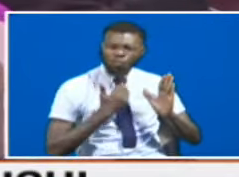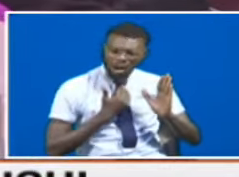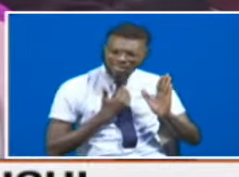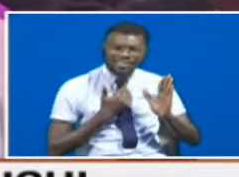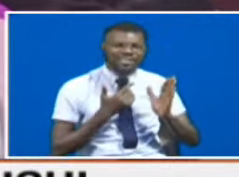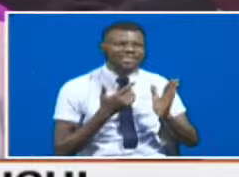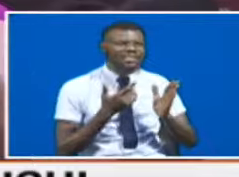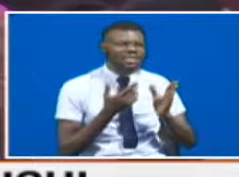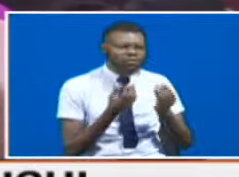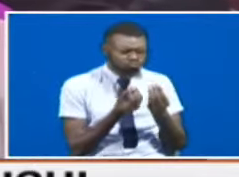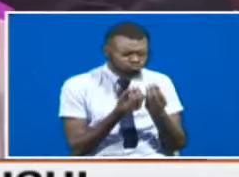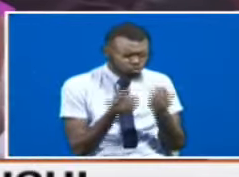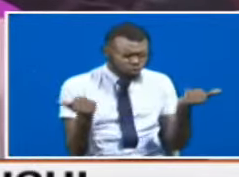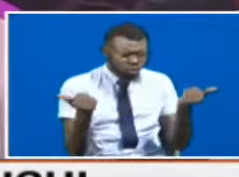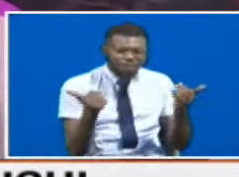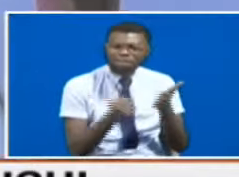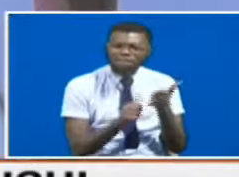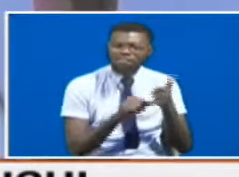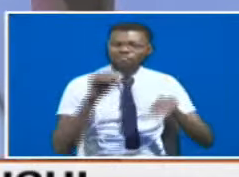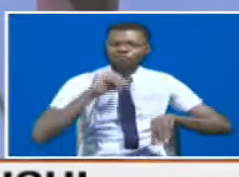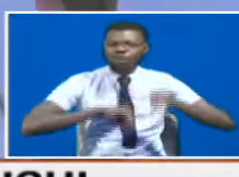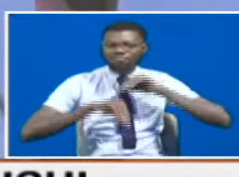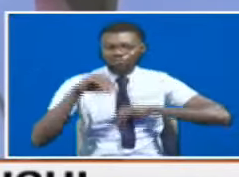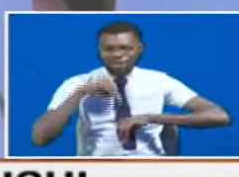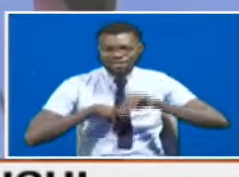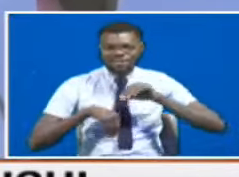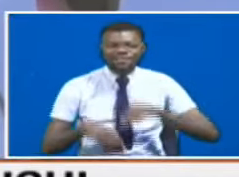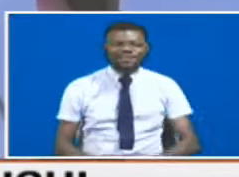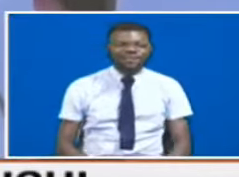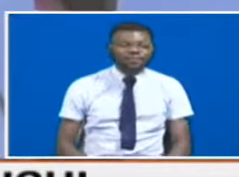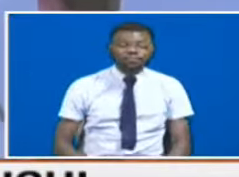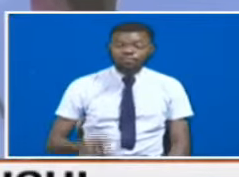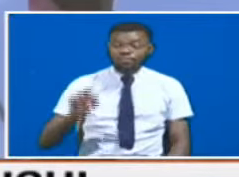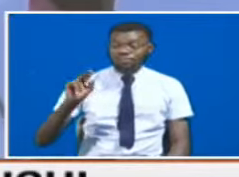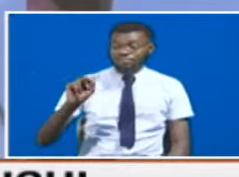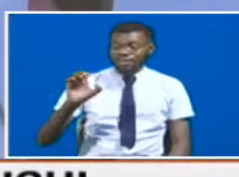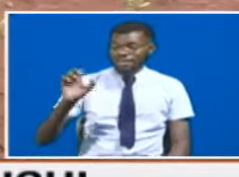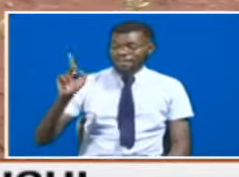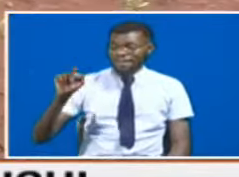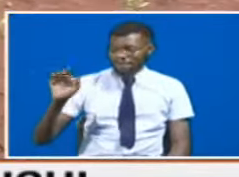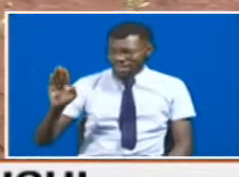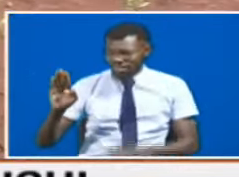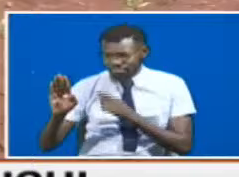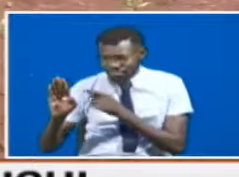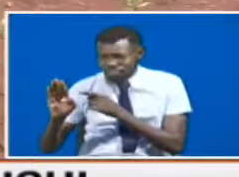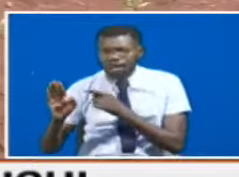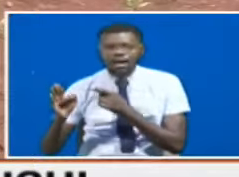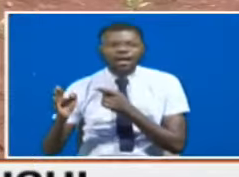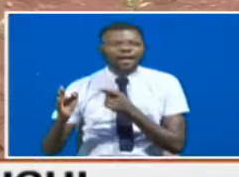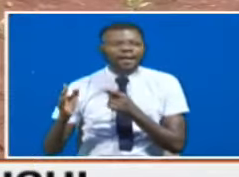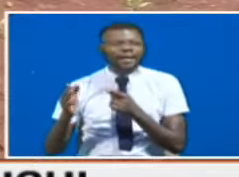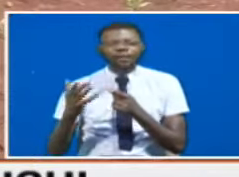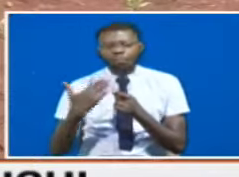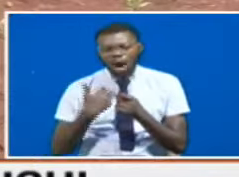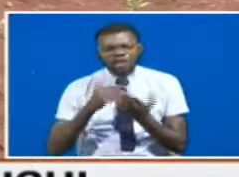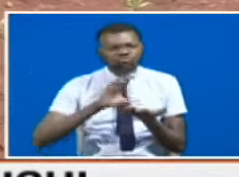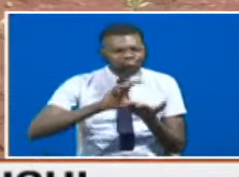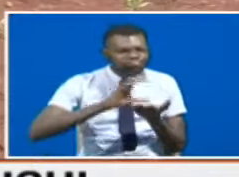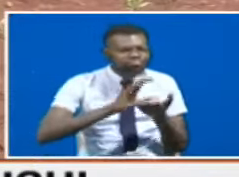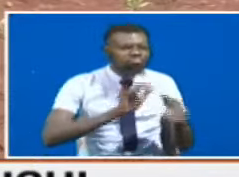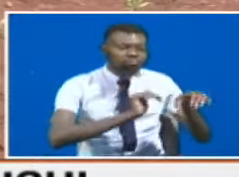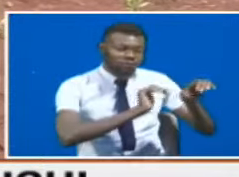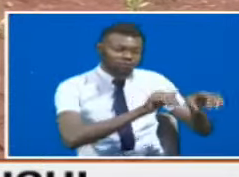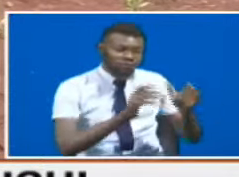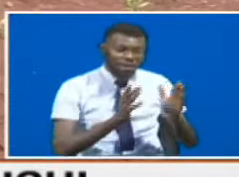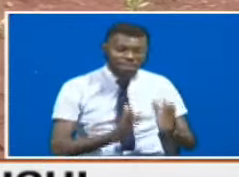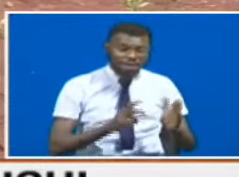la ufisadi once and for all. Hatua NCPB uende kawa afueni kwa wakulima, huku wakulima